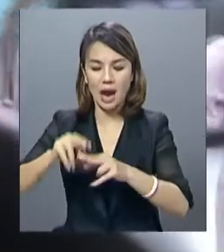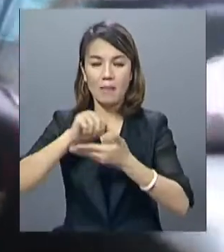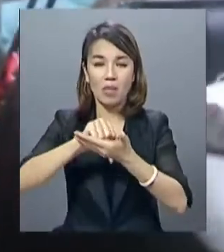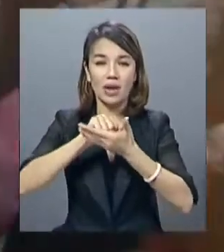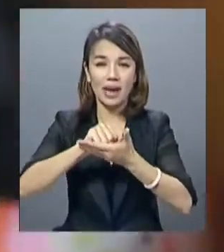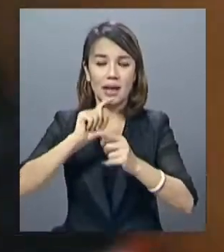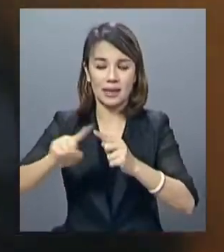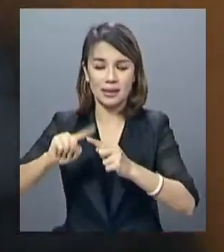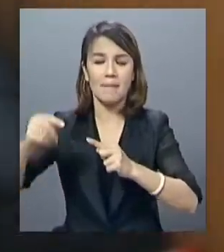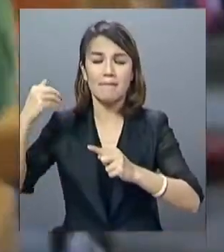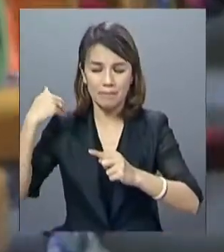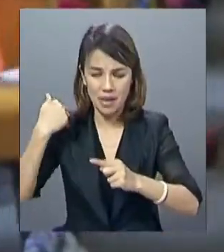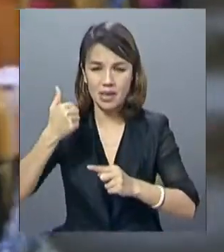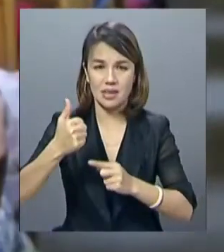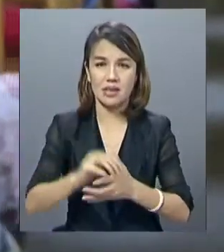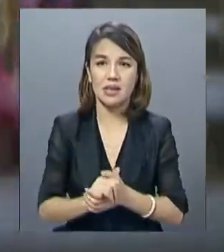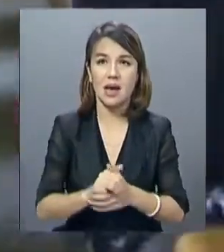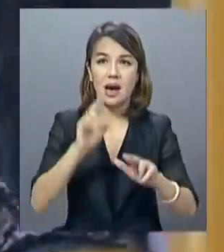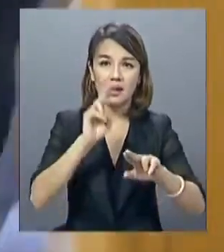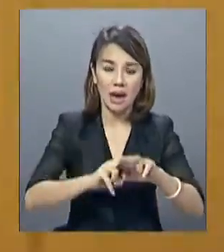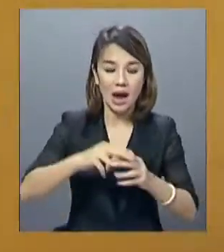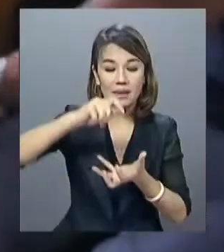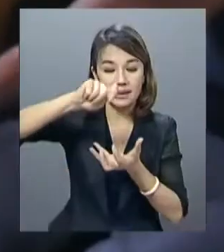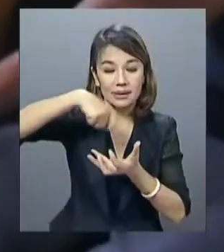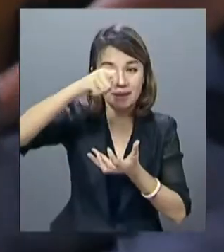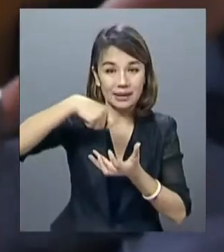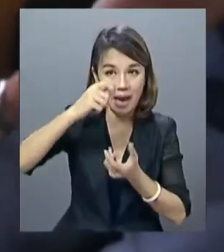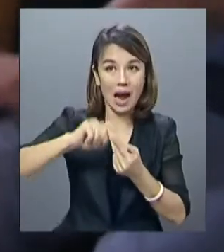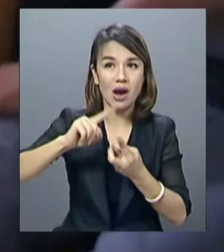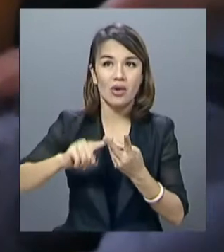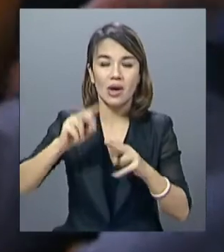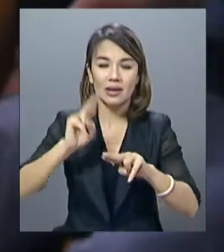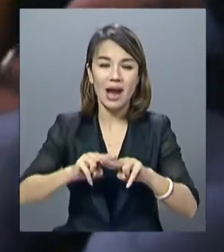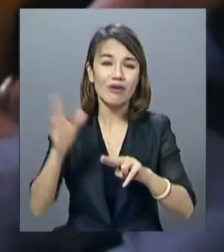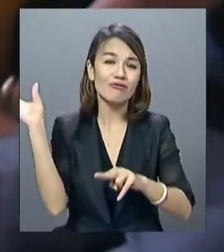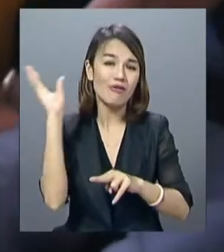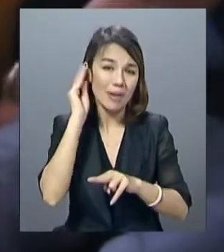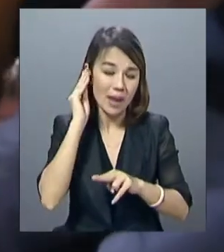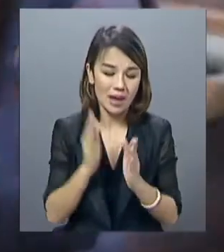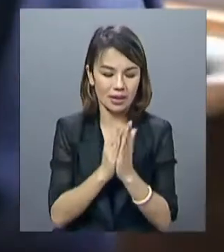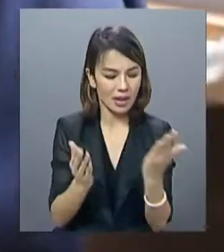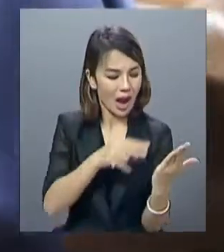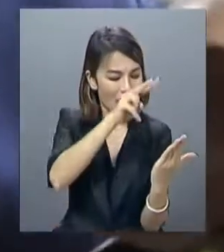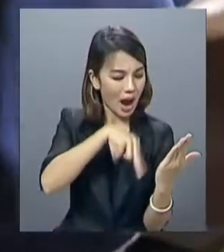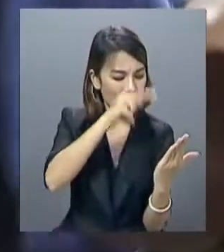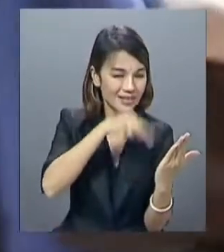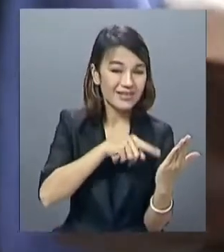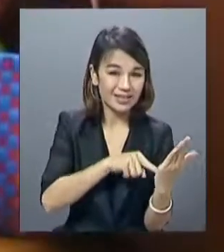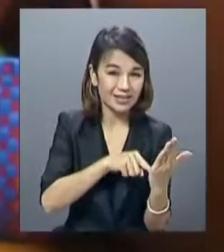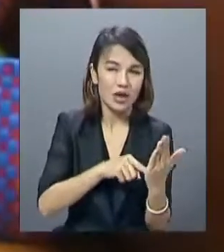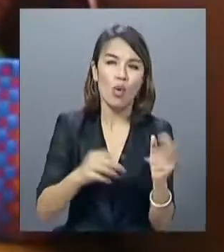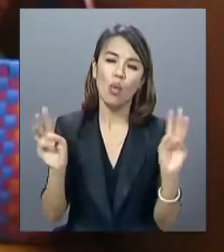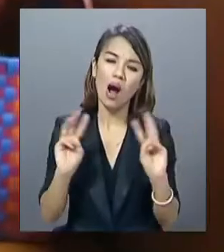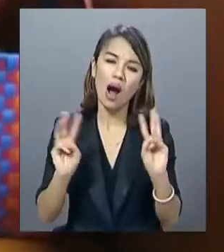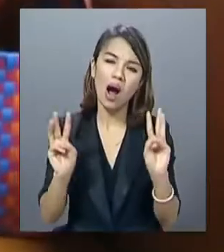าชนไม่ว่าจะเป็นที่นั่งรับประทานอาหารที่ฟังเพลงอ่านหนังสือรวมทั้งทำเวลาว่างให้เกิด